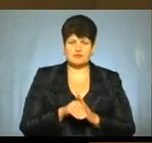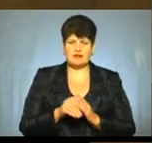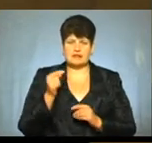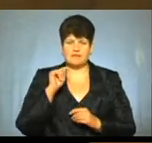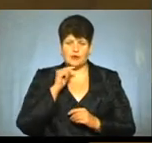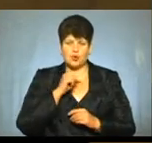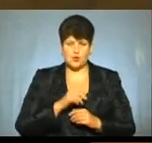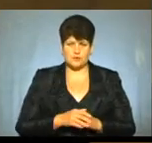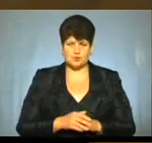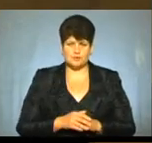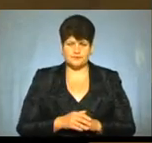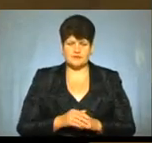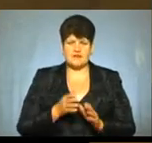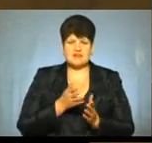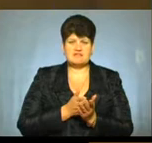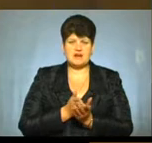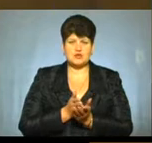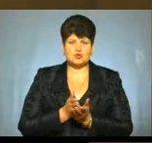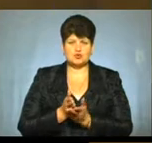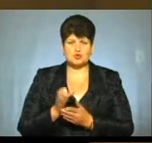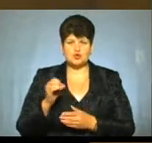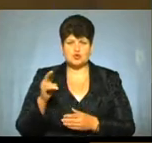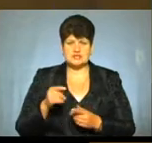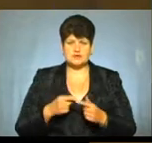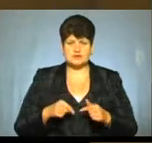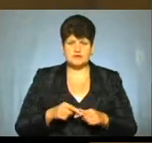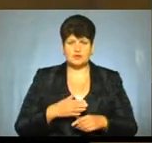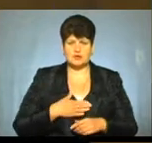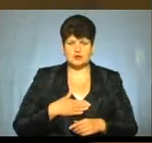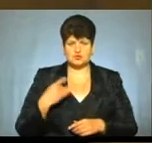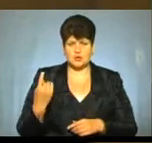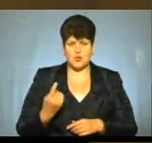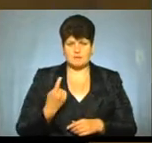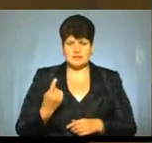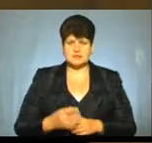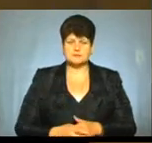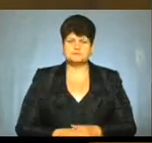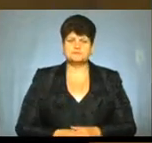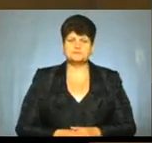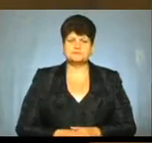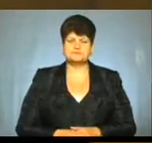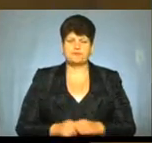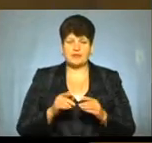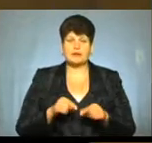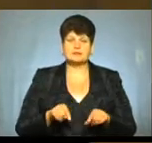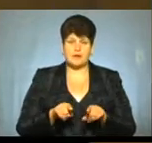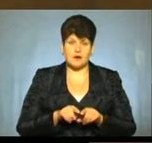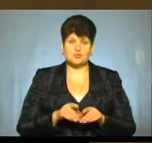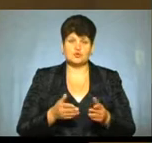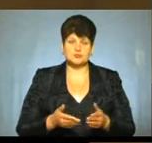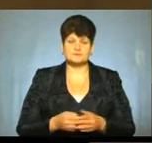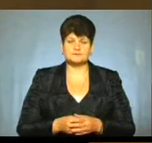економіку, в інфраструктуру та в соціальну сферу нашої області, а